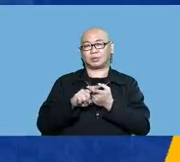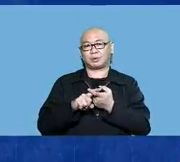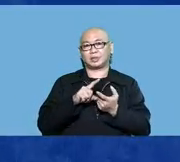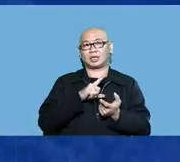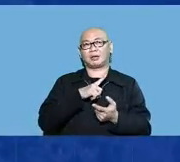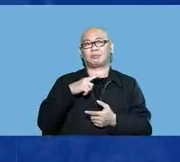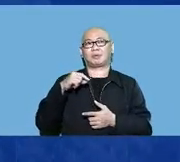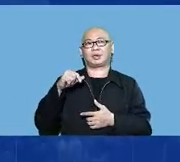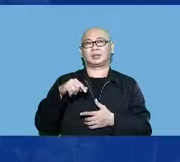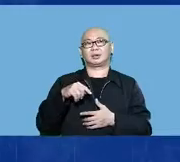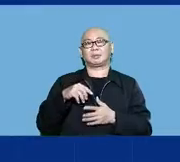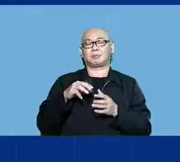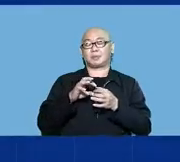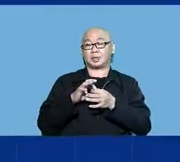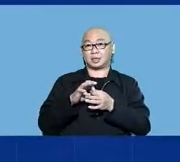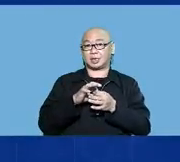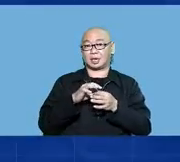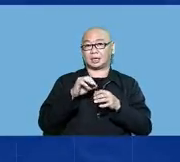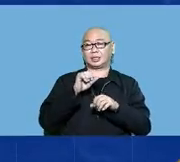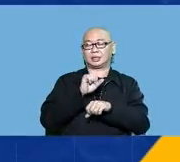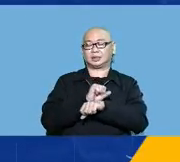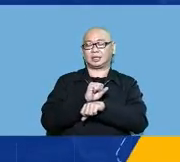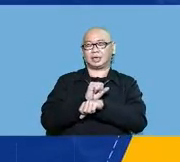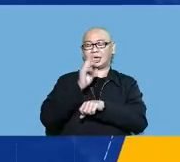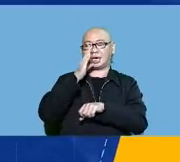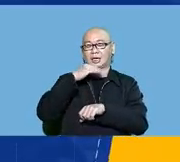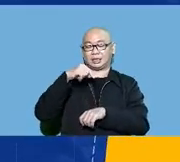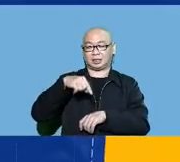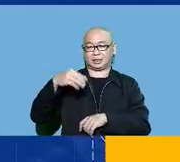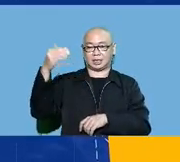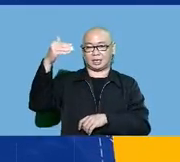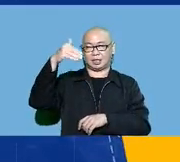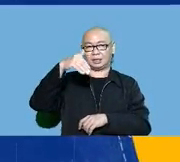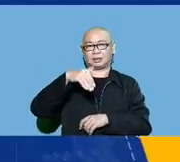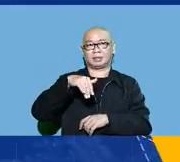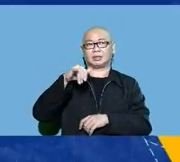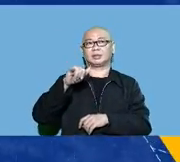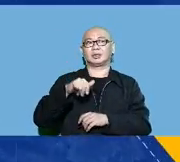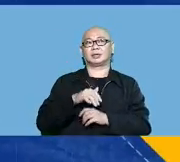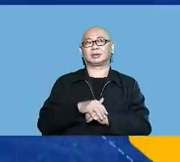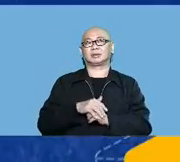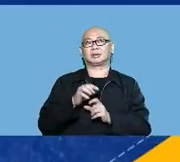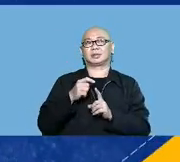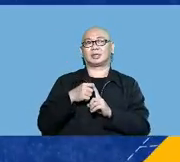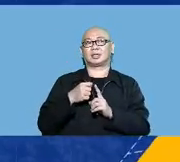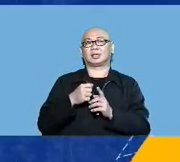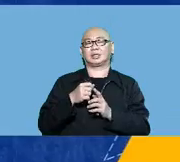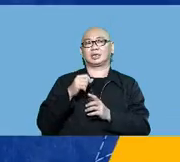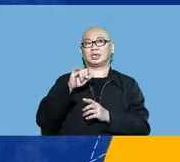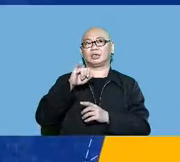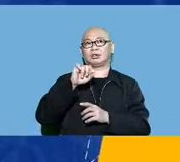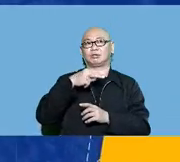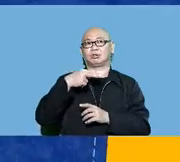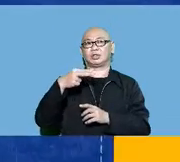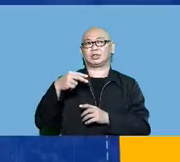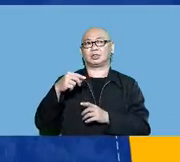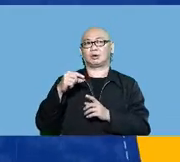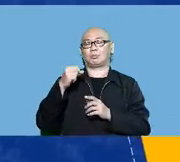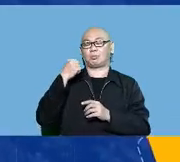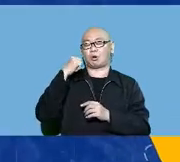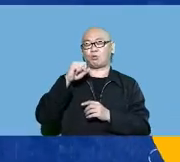ini. Mitra kerja yang juga hari ini hadir, yang dari Indonesia Power, Perhutani,